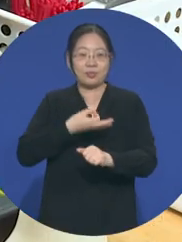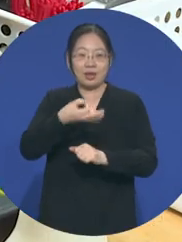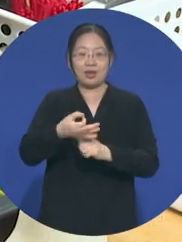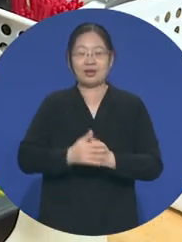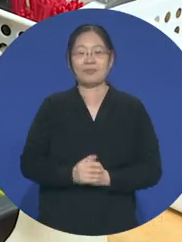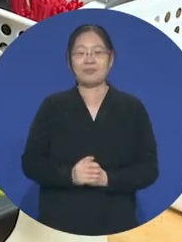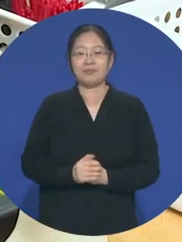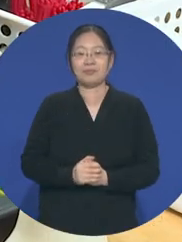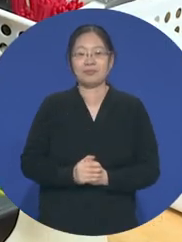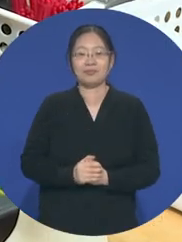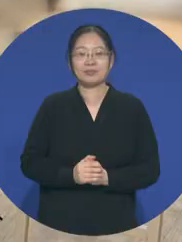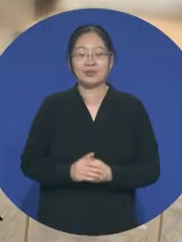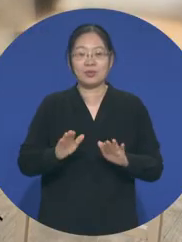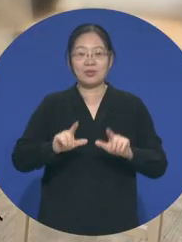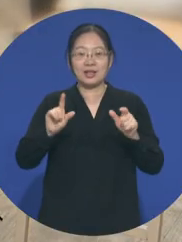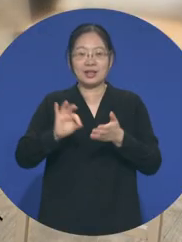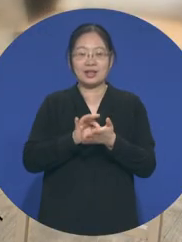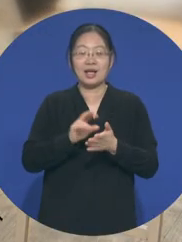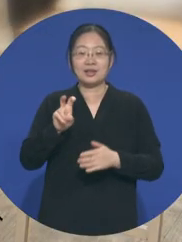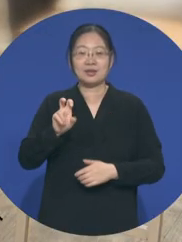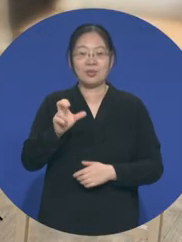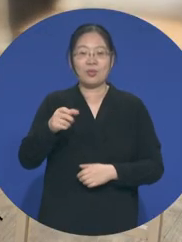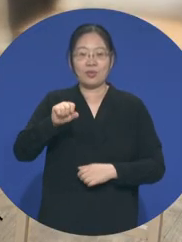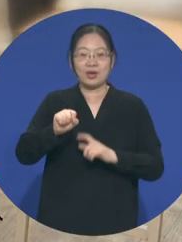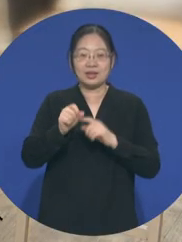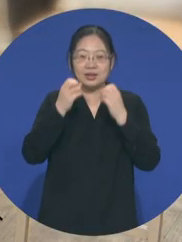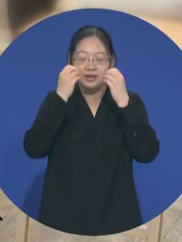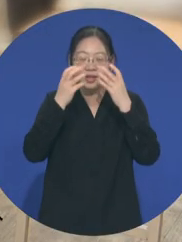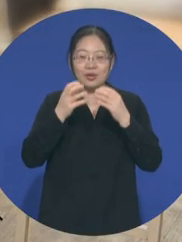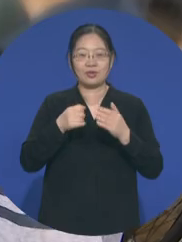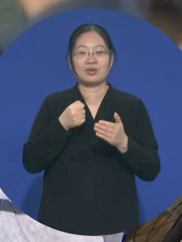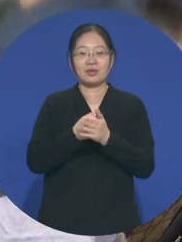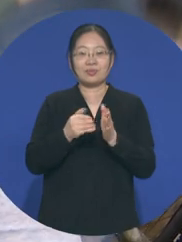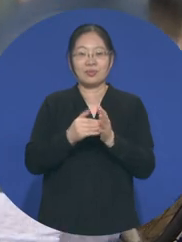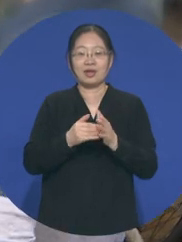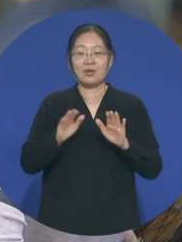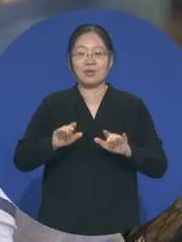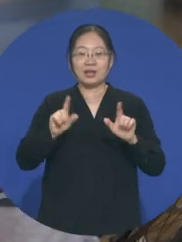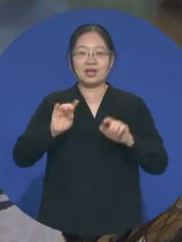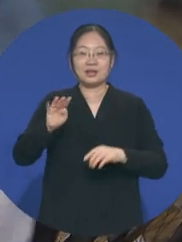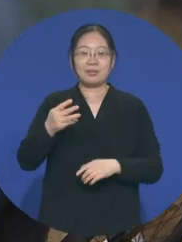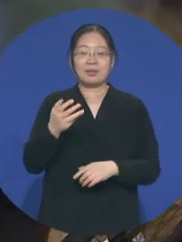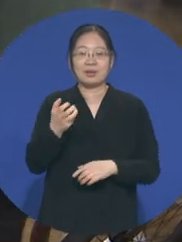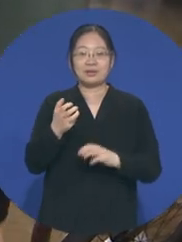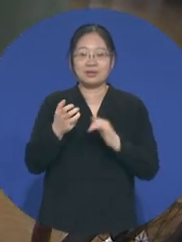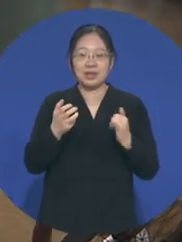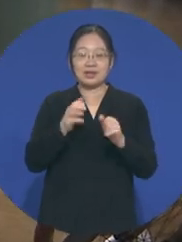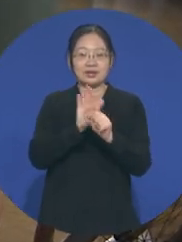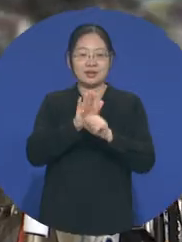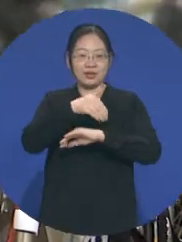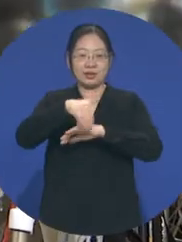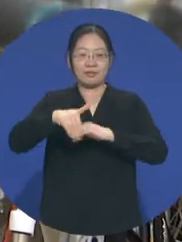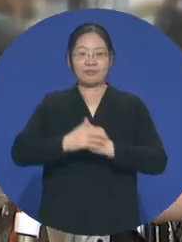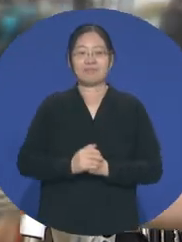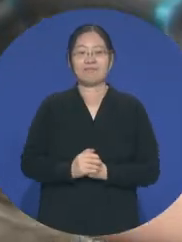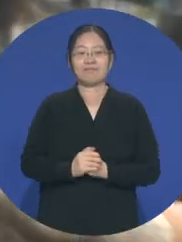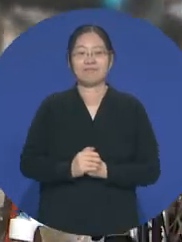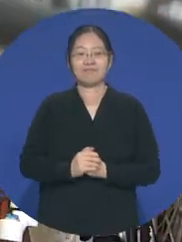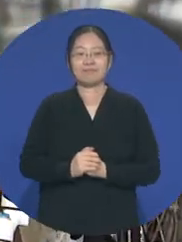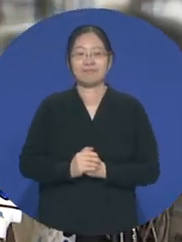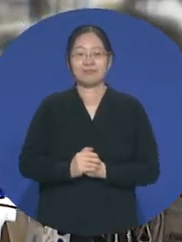제도입니다. 도는 이를 위해 올해 예산 25억 원을 신규 편성했으며 올해 480여 명을 지원할